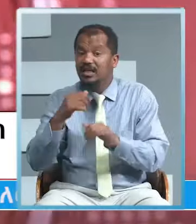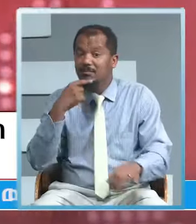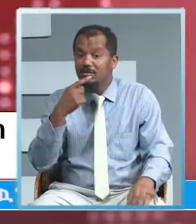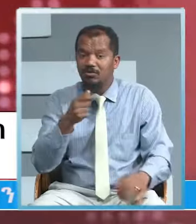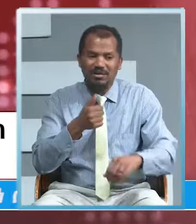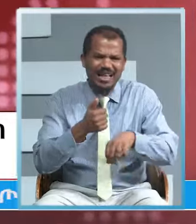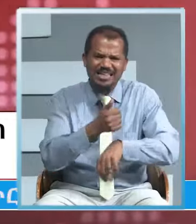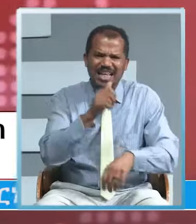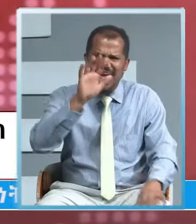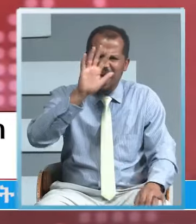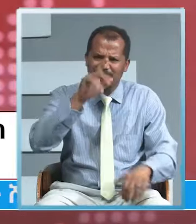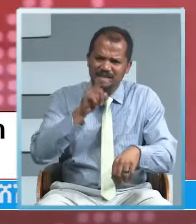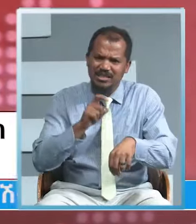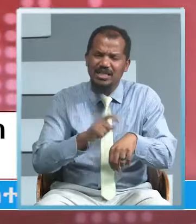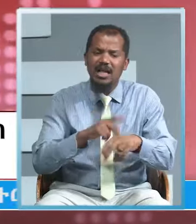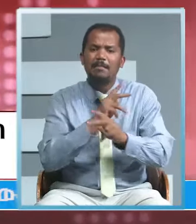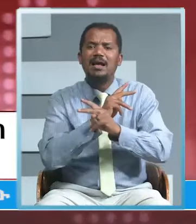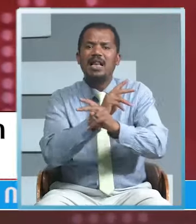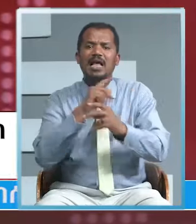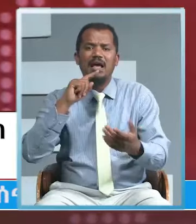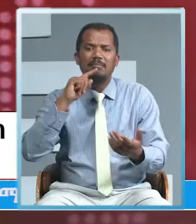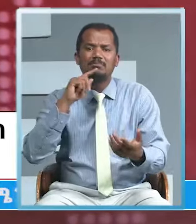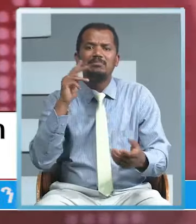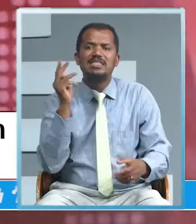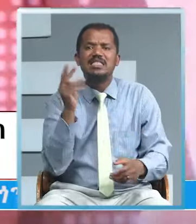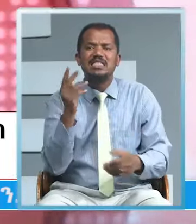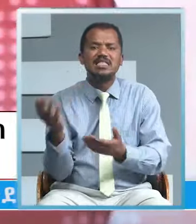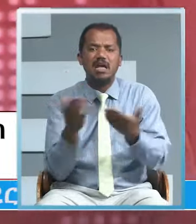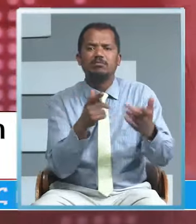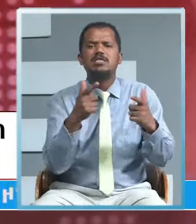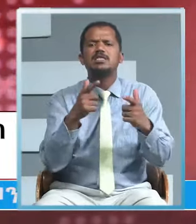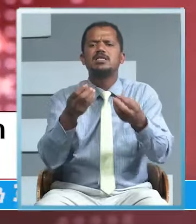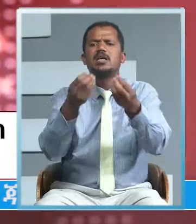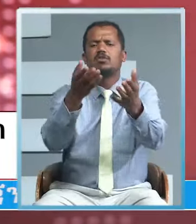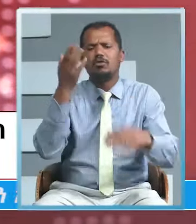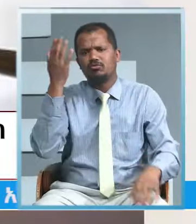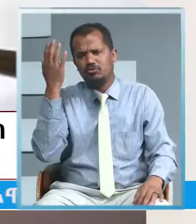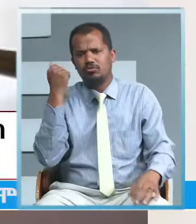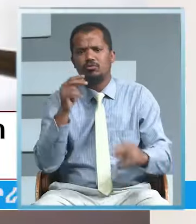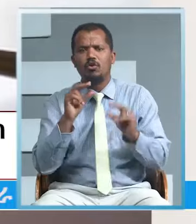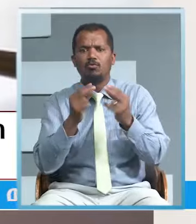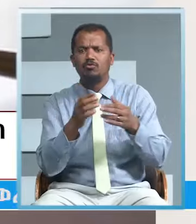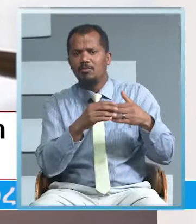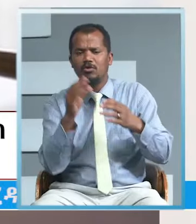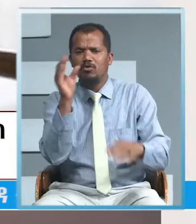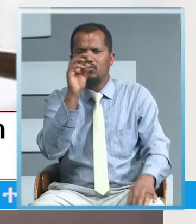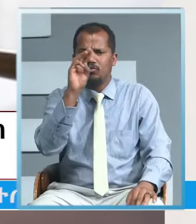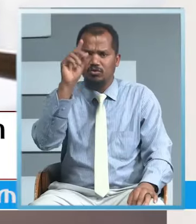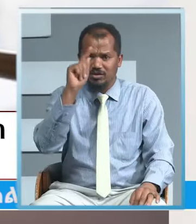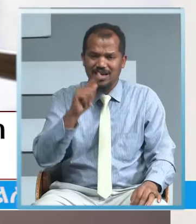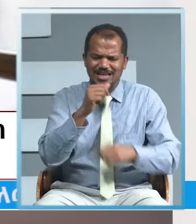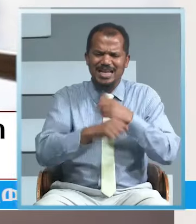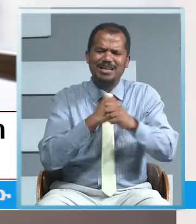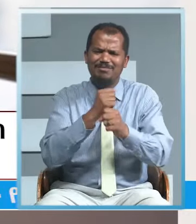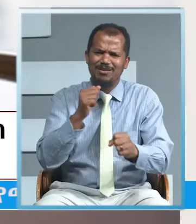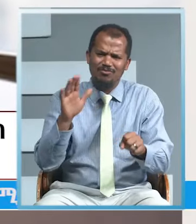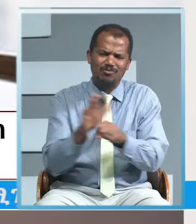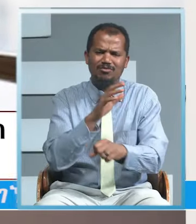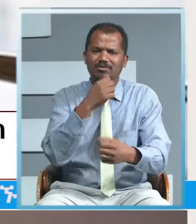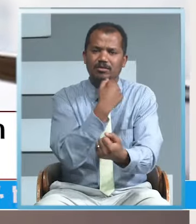ከሆነ ተከሳሾቹ 5 ጊዜ የመከላከያ ምስክር እንዲያቀርቡ እድል ተሰጥቷቸው ነበር። የቡድኑ መሪ ሁሴን አልመድ የእድሜ ልክ